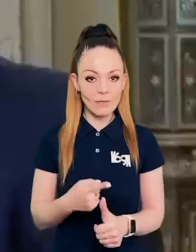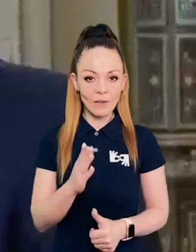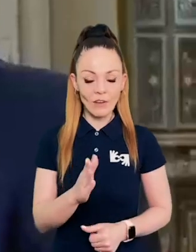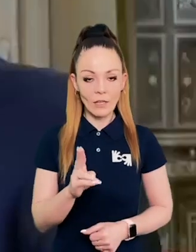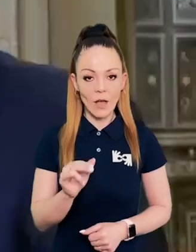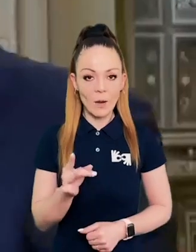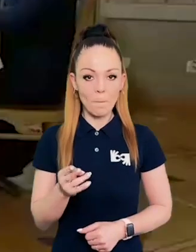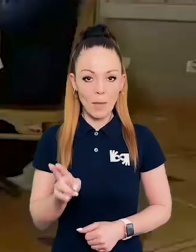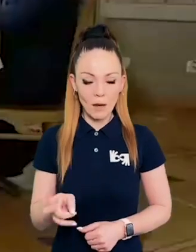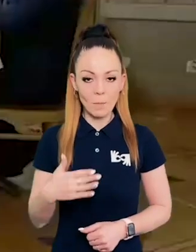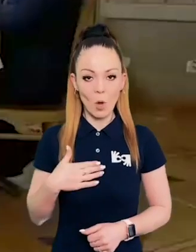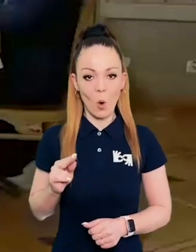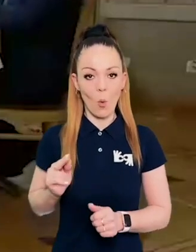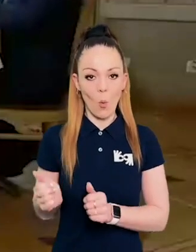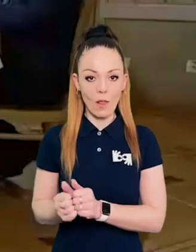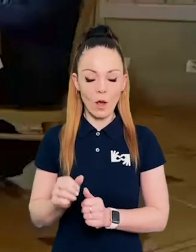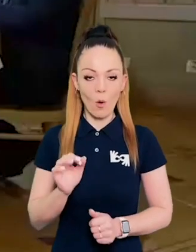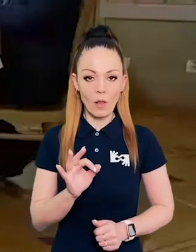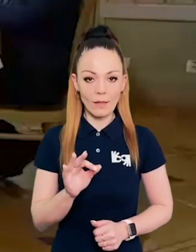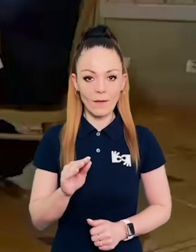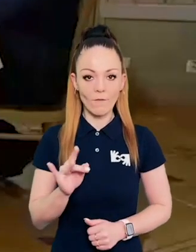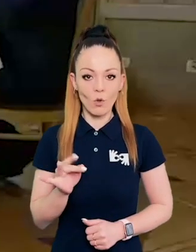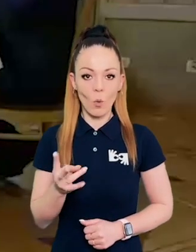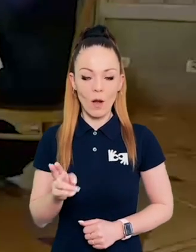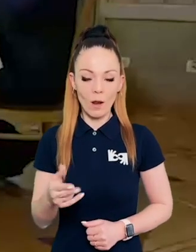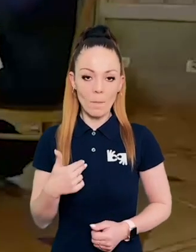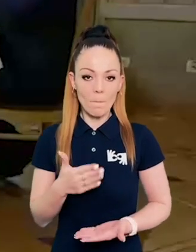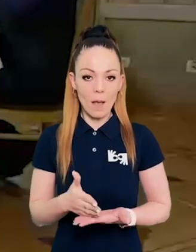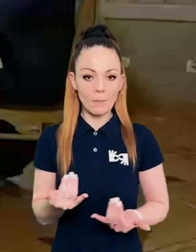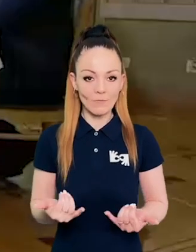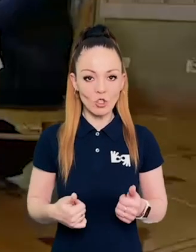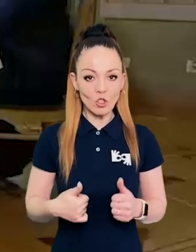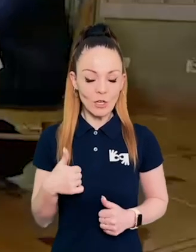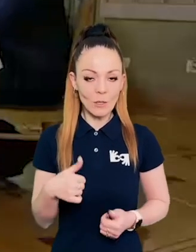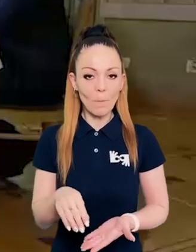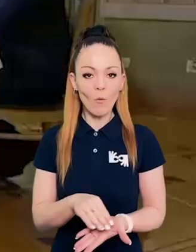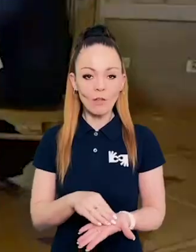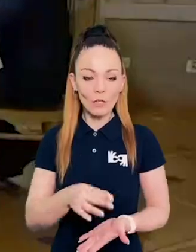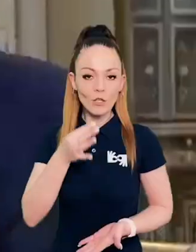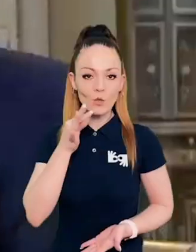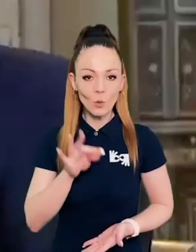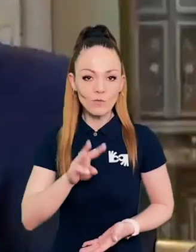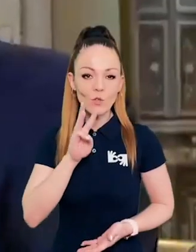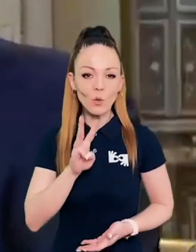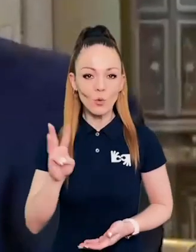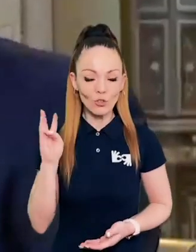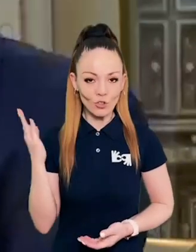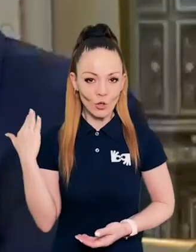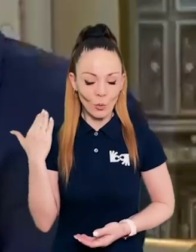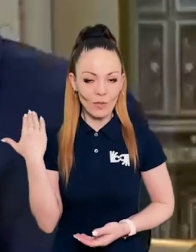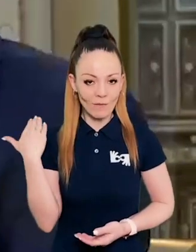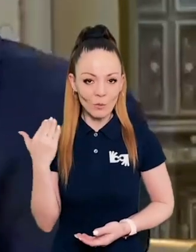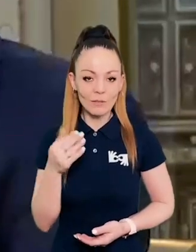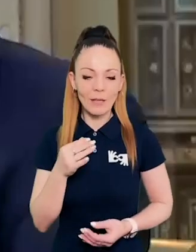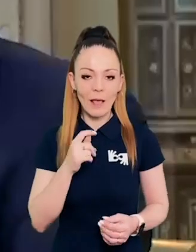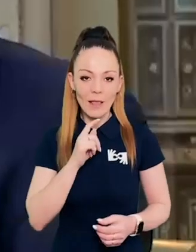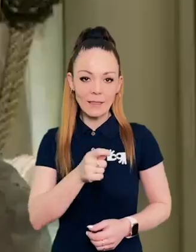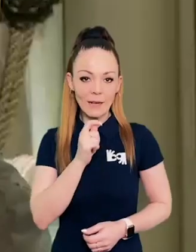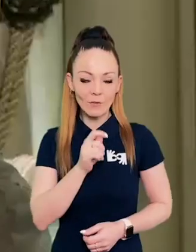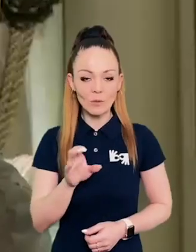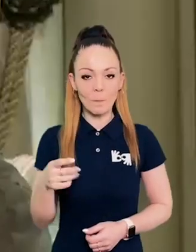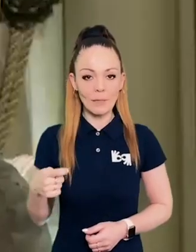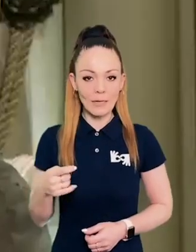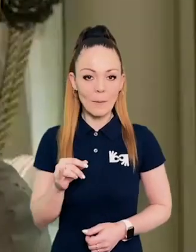Вітаю, мене звати Вадим Карп'як, це моя колега Олена Фроляк. Вітаю. І ми маємо сьогодні честь повторити досвід трирічної давності інтерв'ю